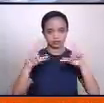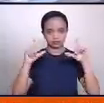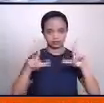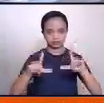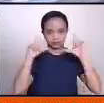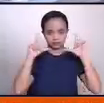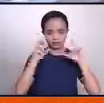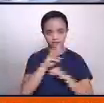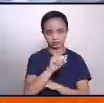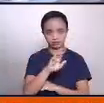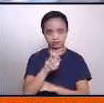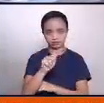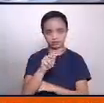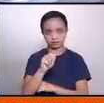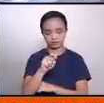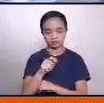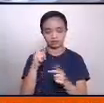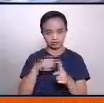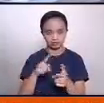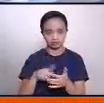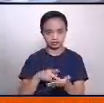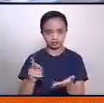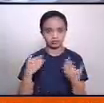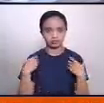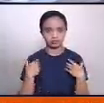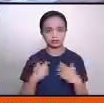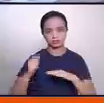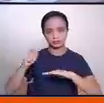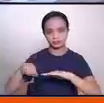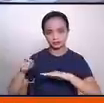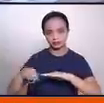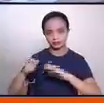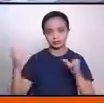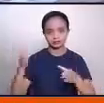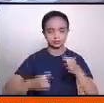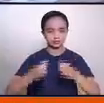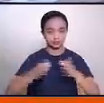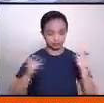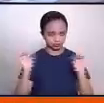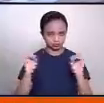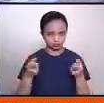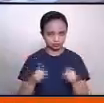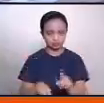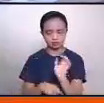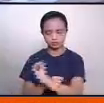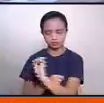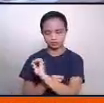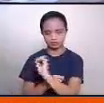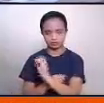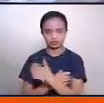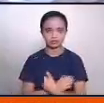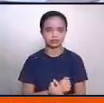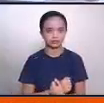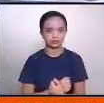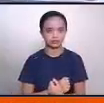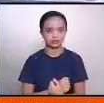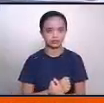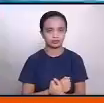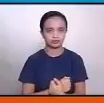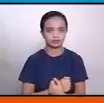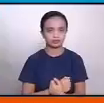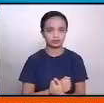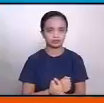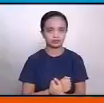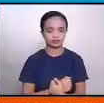Opa. Para siya magbe-bail. And then yun, magkakaroon ng hearing-hearing. Opa. So walang ganun nangyari. Wala pong nangyaring ganun. Eh, nilutong Macau